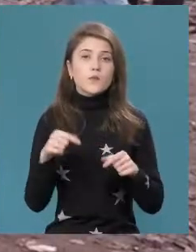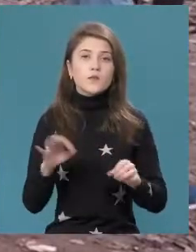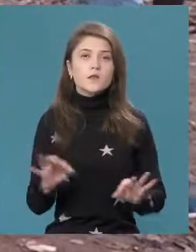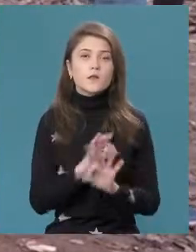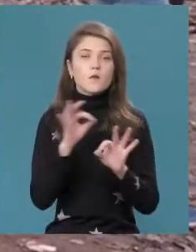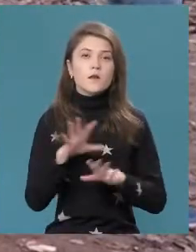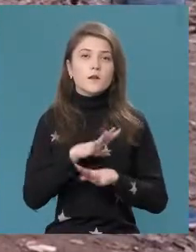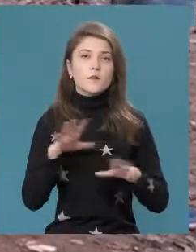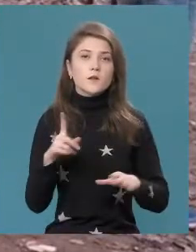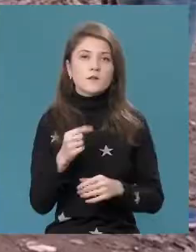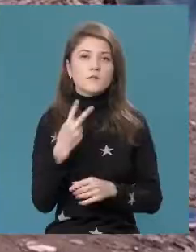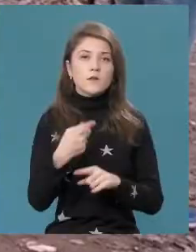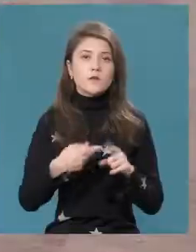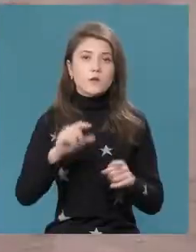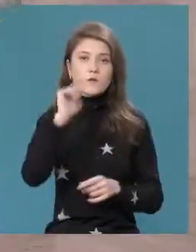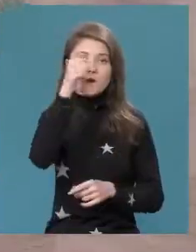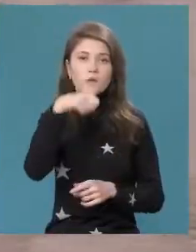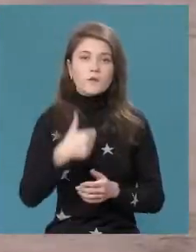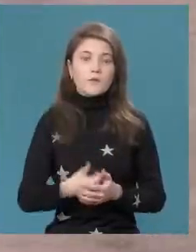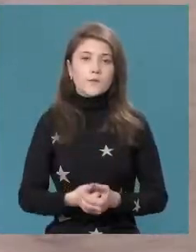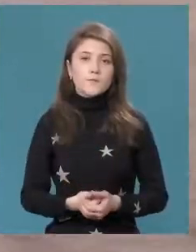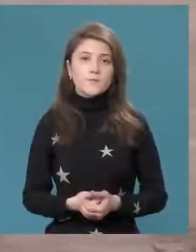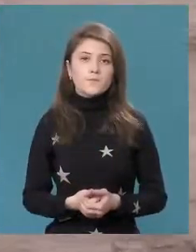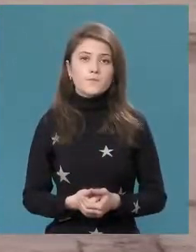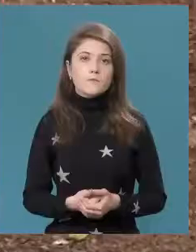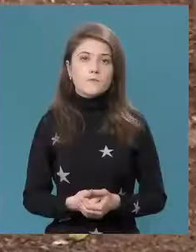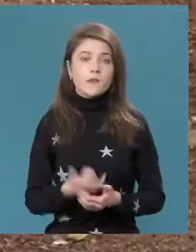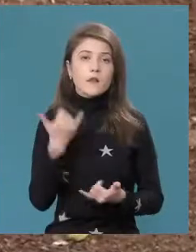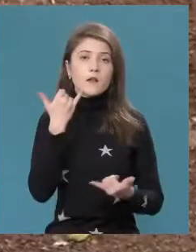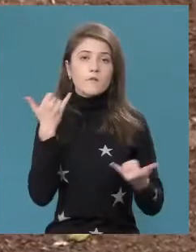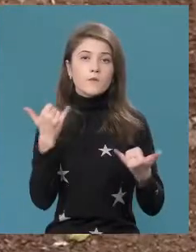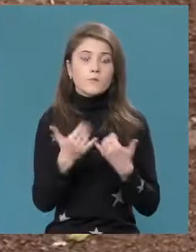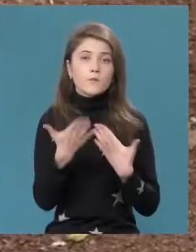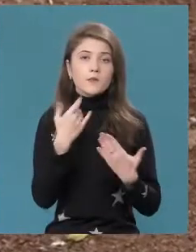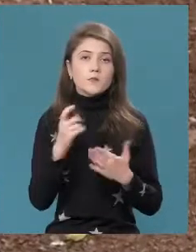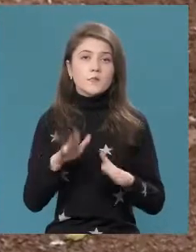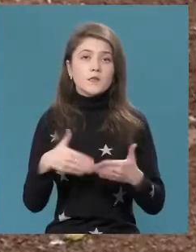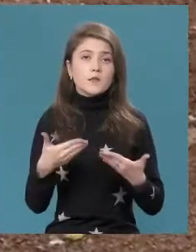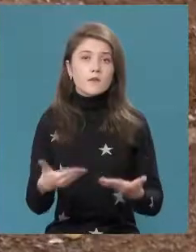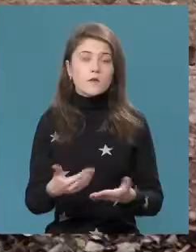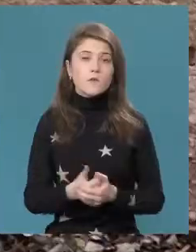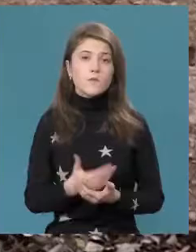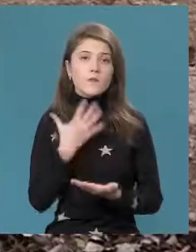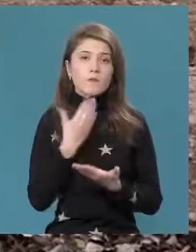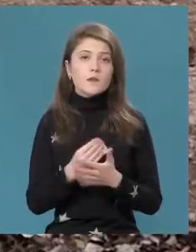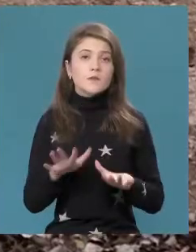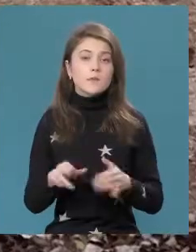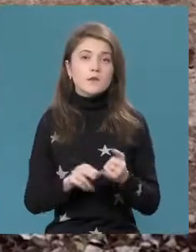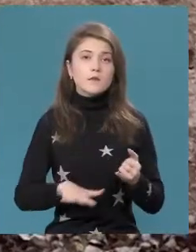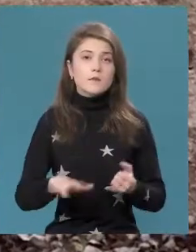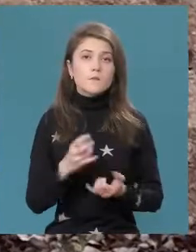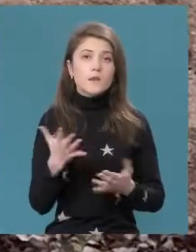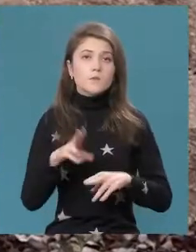за 2,5 роки. Цікава ситуація. Телефоном ми поспілкувалися з представником власника земельної ділянки, на якій